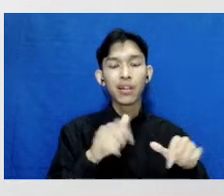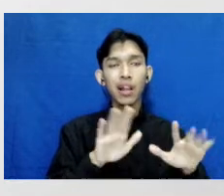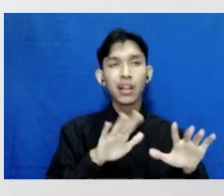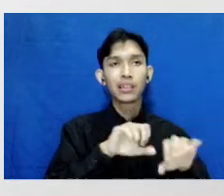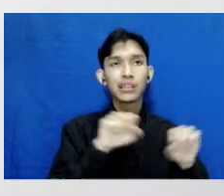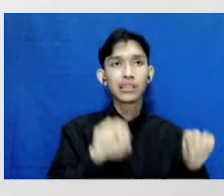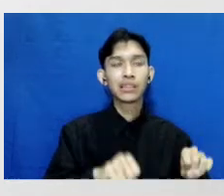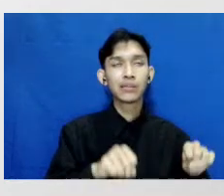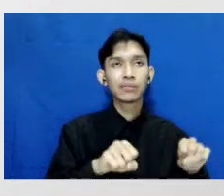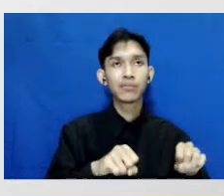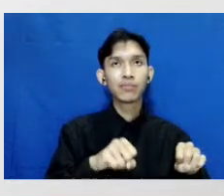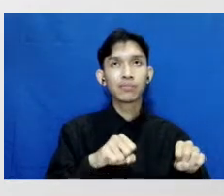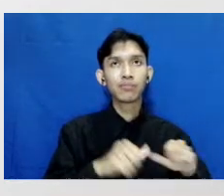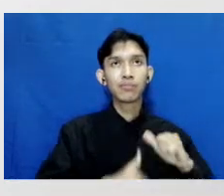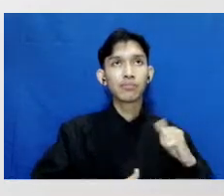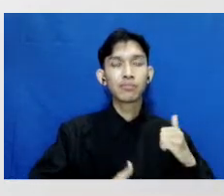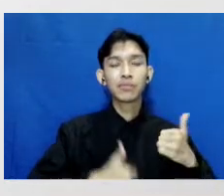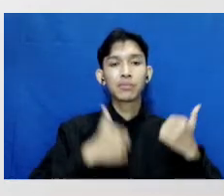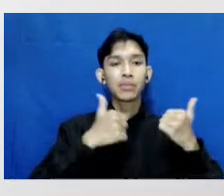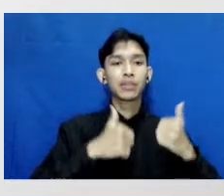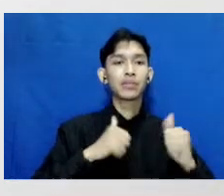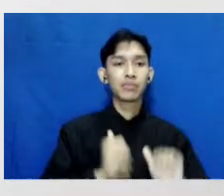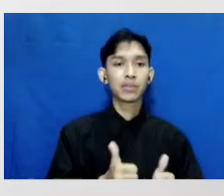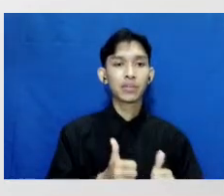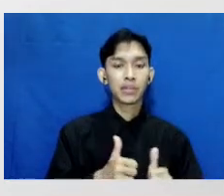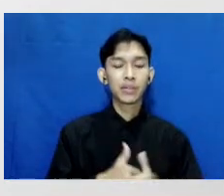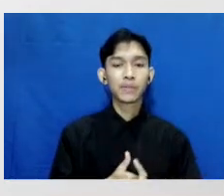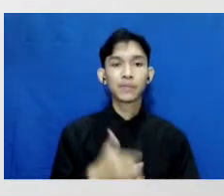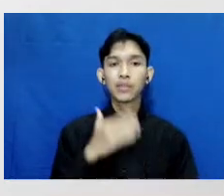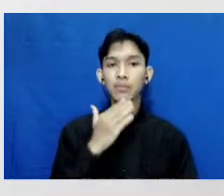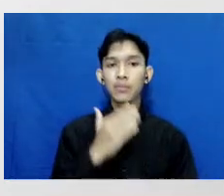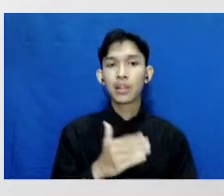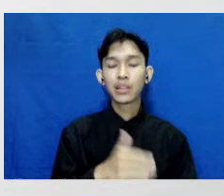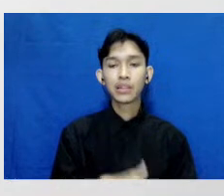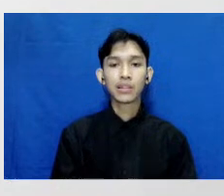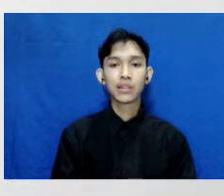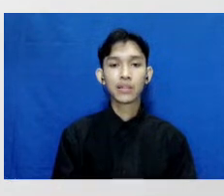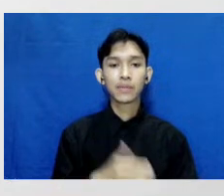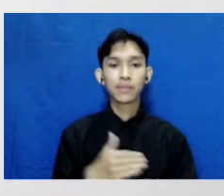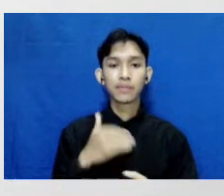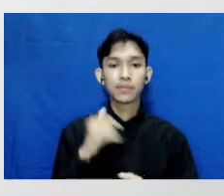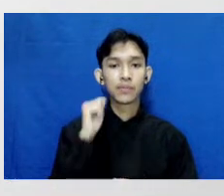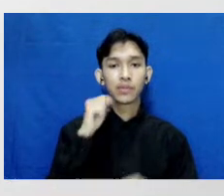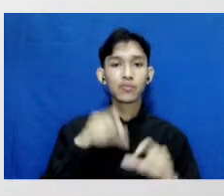baik. Terima kasih. Terima kasih, Ibu Shirley. Silakan, Ibu Shirley.